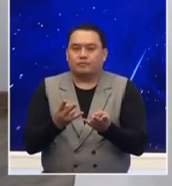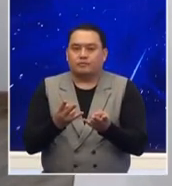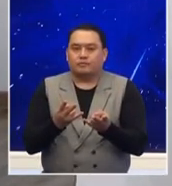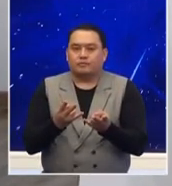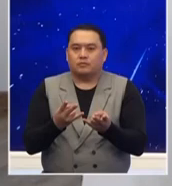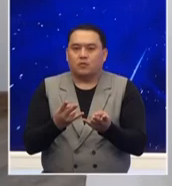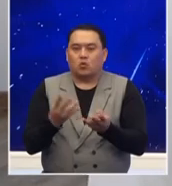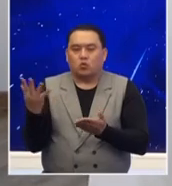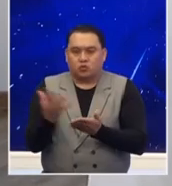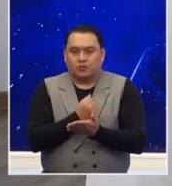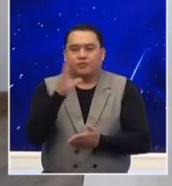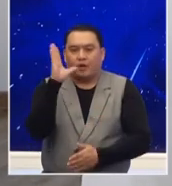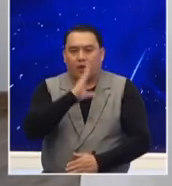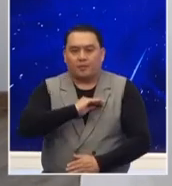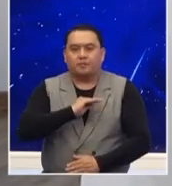скажем, что успеваем